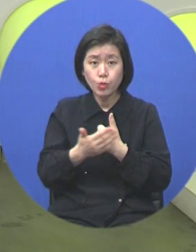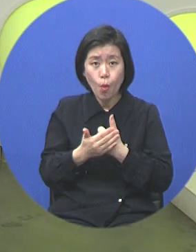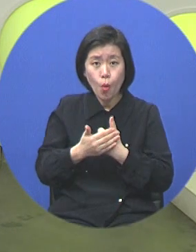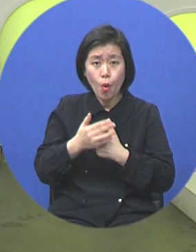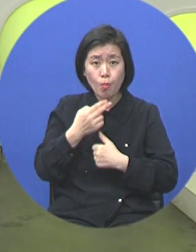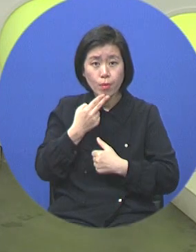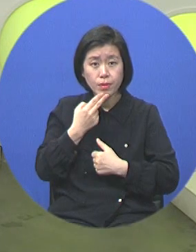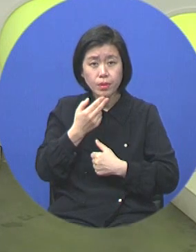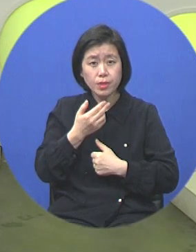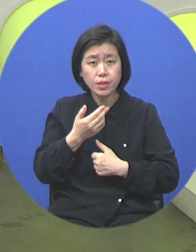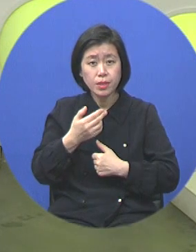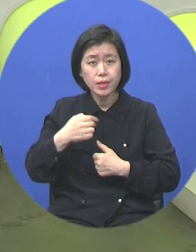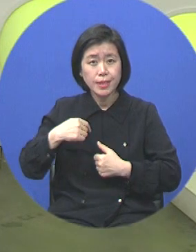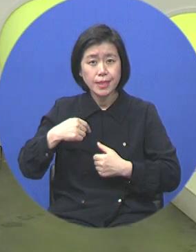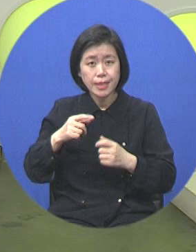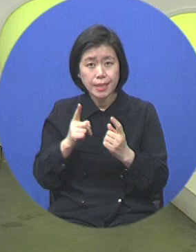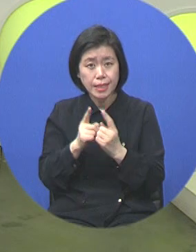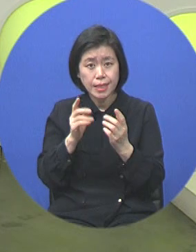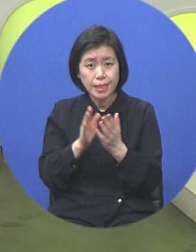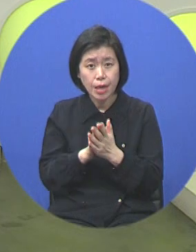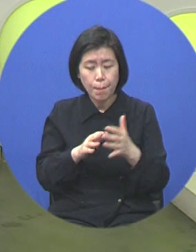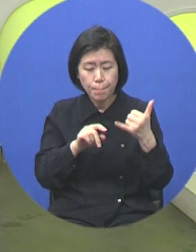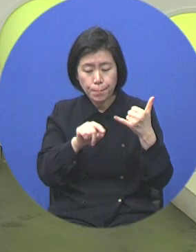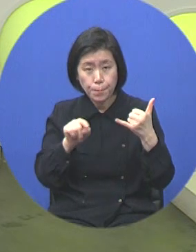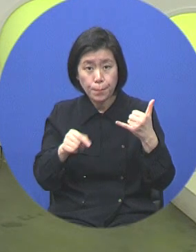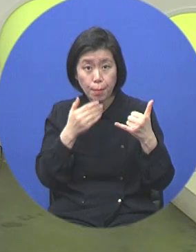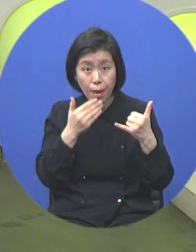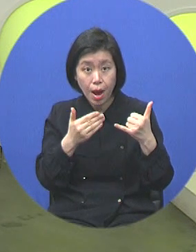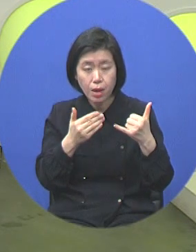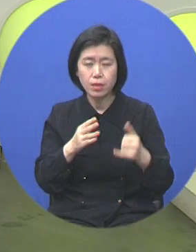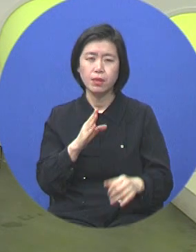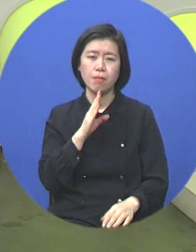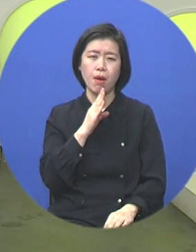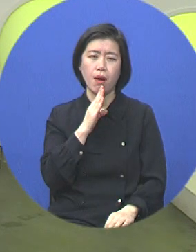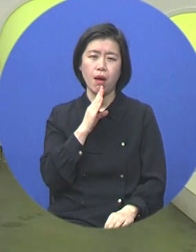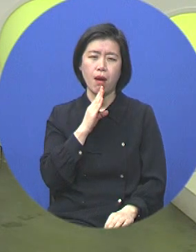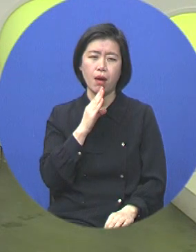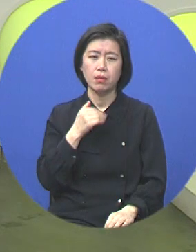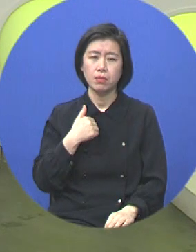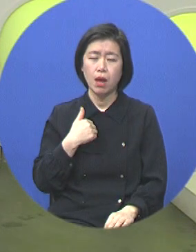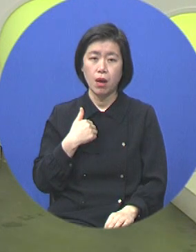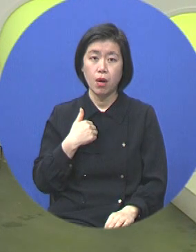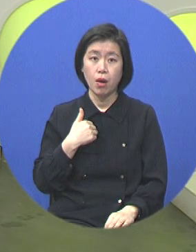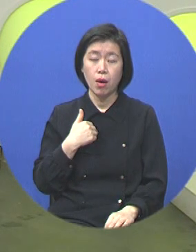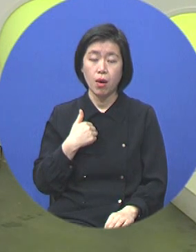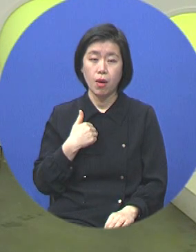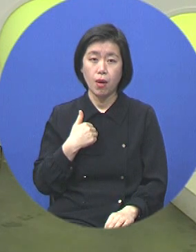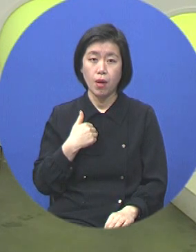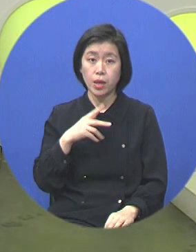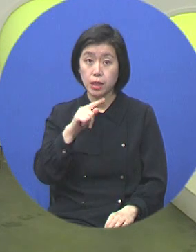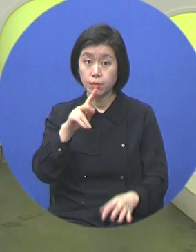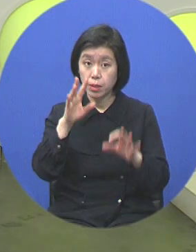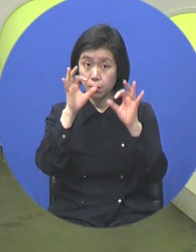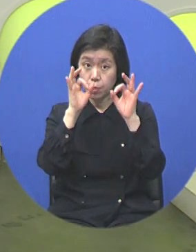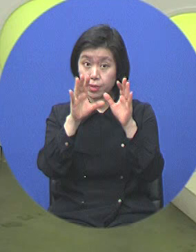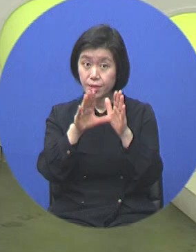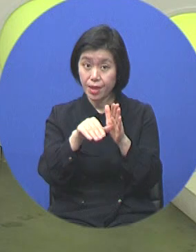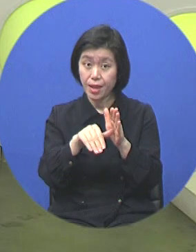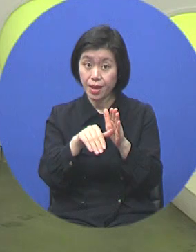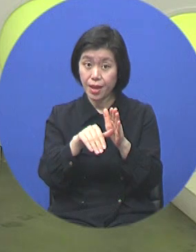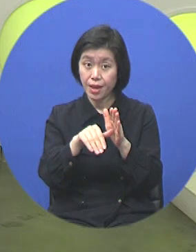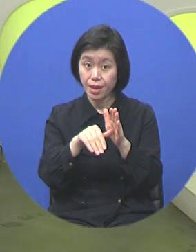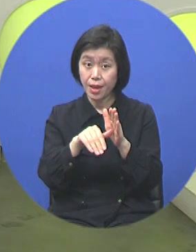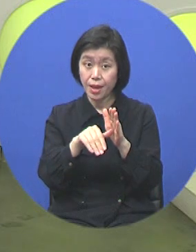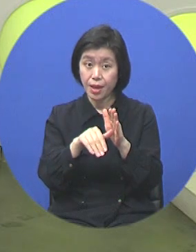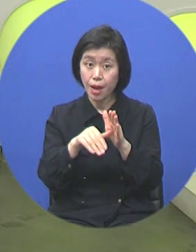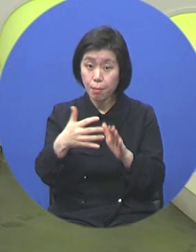어머니가 직접 하셔서 이렇게 지금 생방송으로 연결된 건가요? 예, 난 아무것도 모르고 오늘 요 번호가 박수 한번 번호가